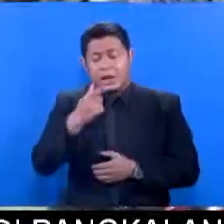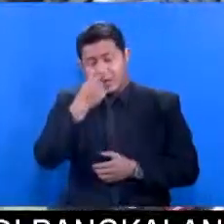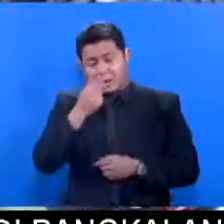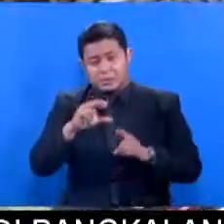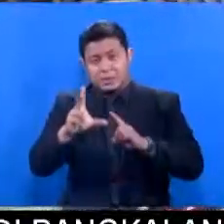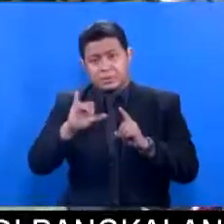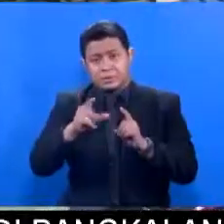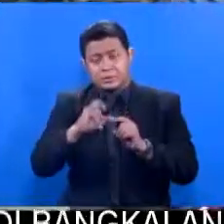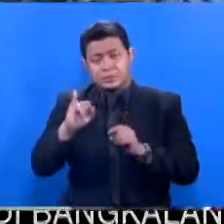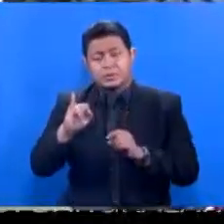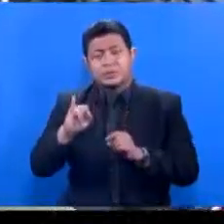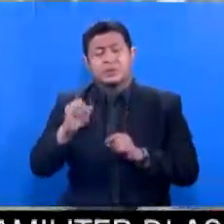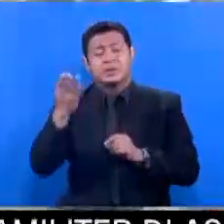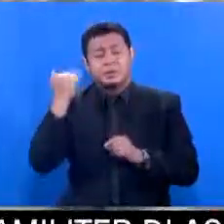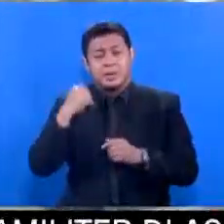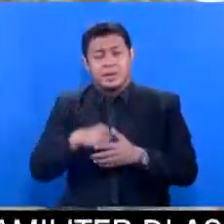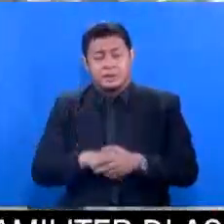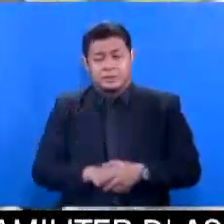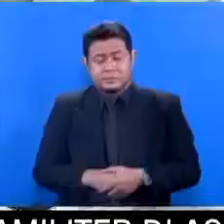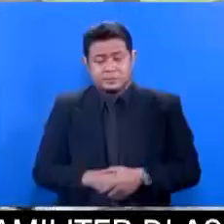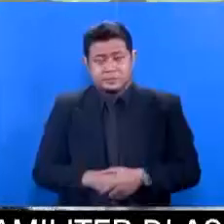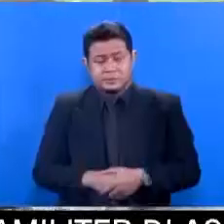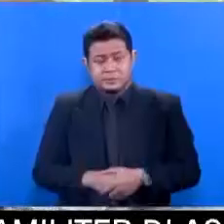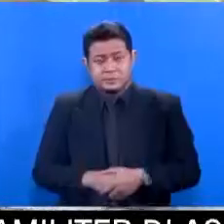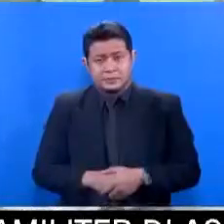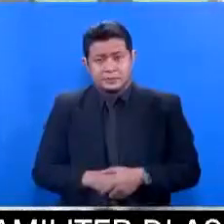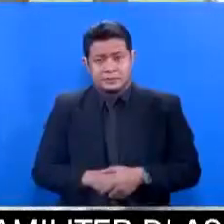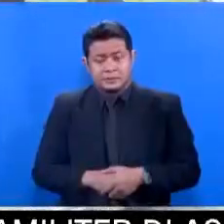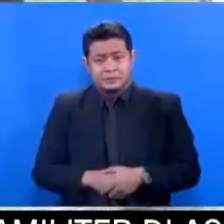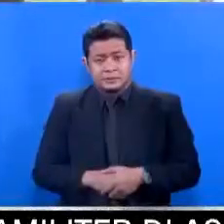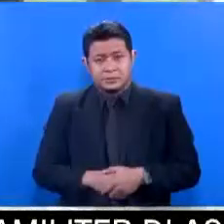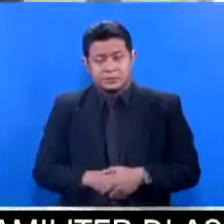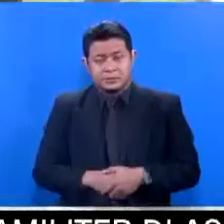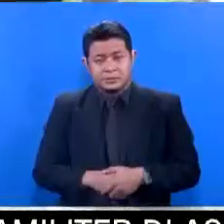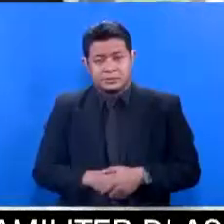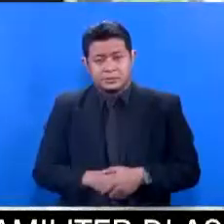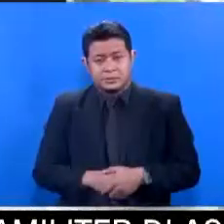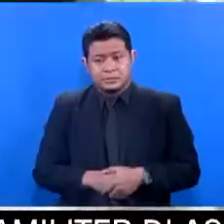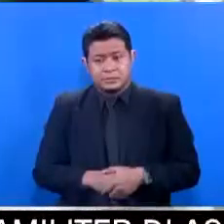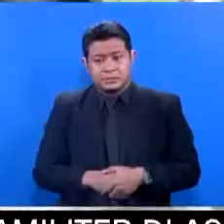18 Juni lalu. Tim Liputan CNN Indonesia.